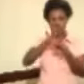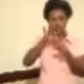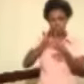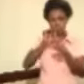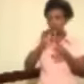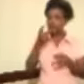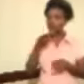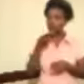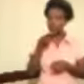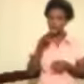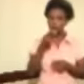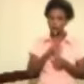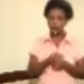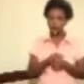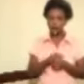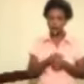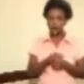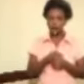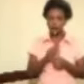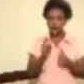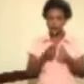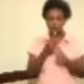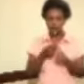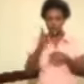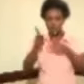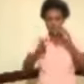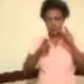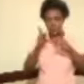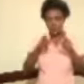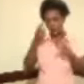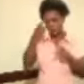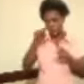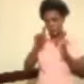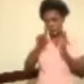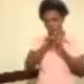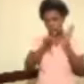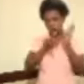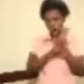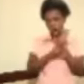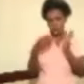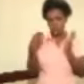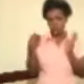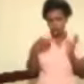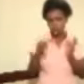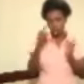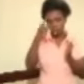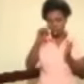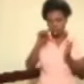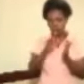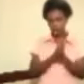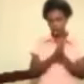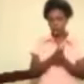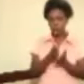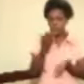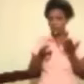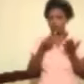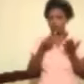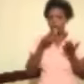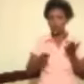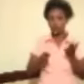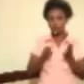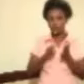public. Cependant, expropriation, il faut qu'il fasse selon des lois qui existaient. Malheureusement, nous voyons ça qui a passé dans